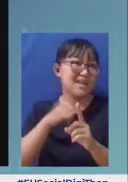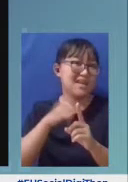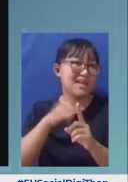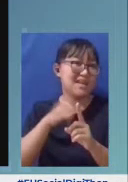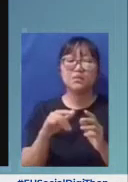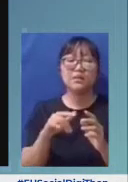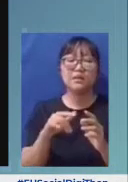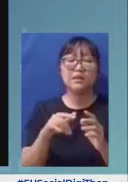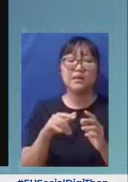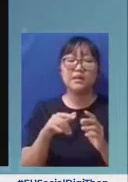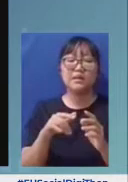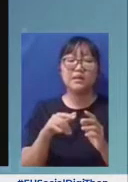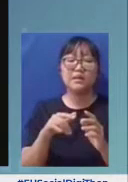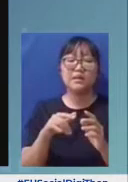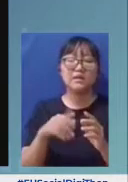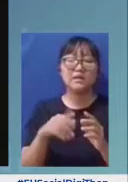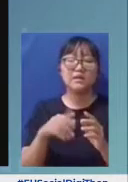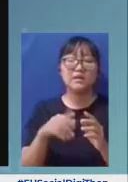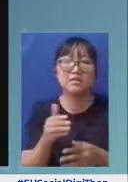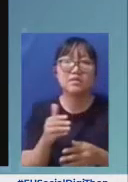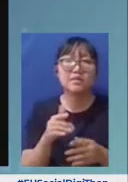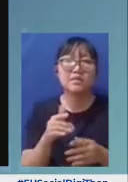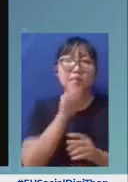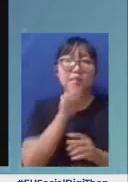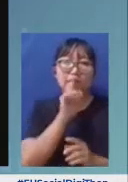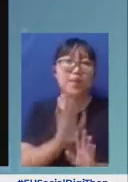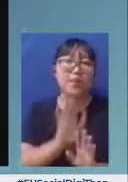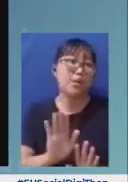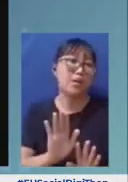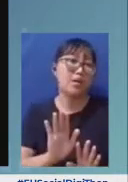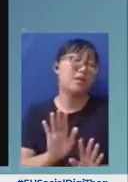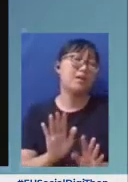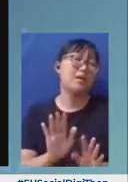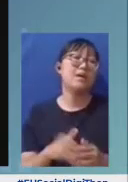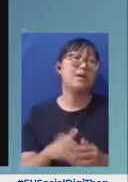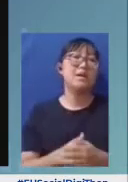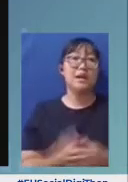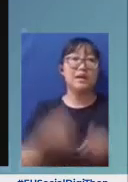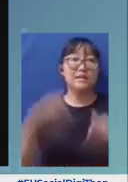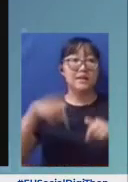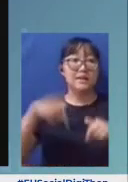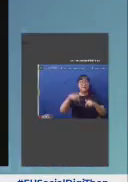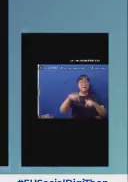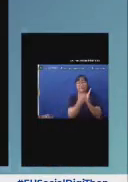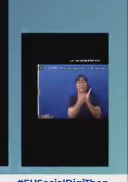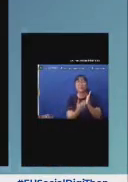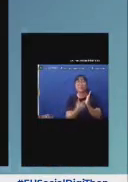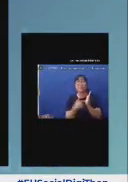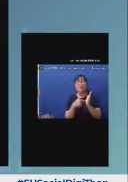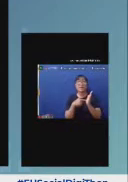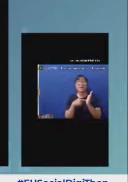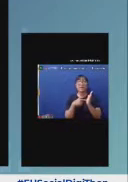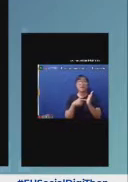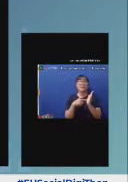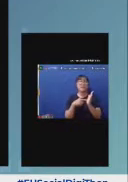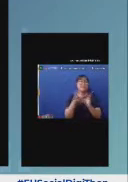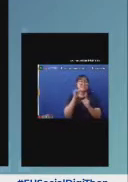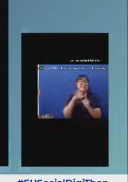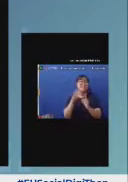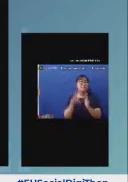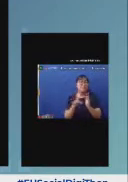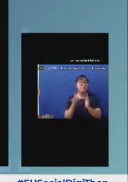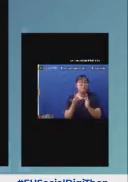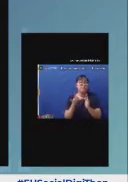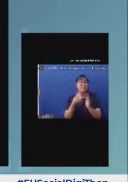Yuk, ini data nih banyak sekali, tergantung kita ada di mana ya. Jadi udah jelas lah, mari kita lihat aja yang